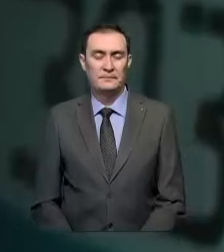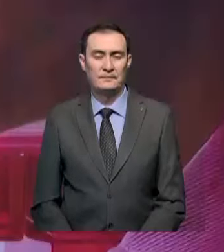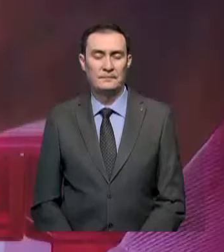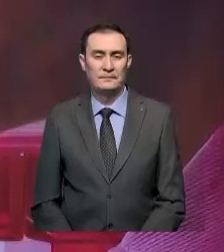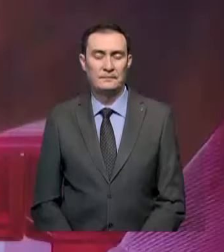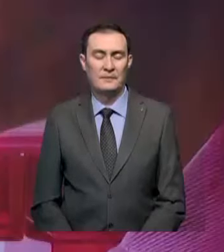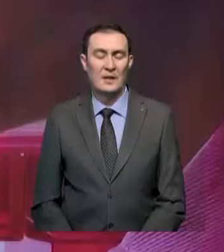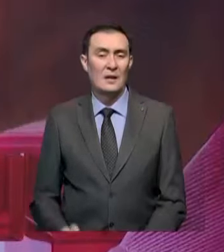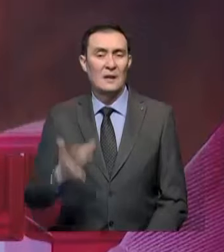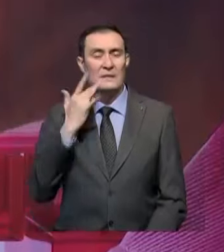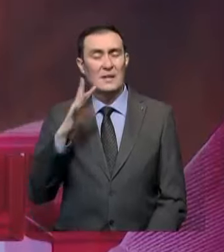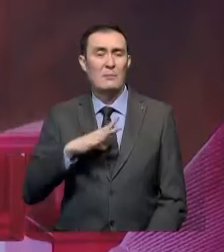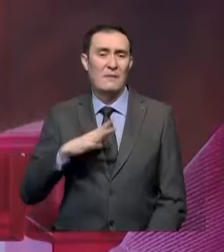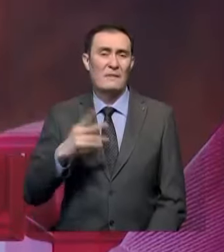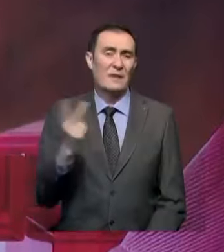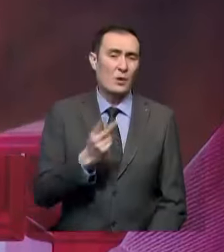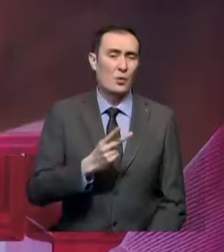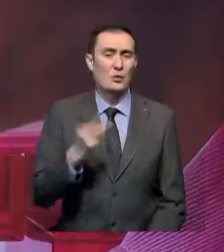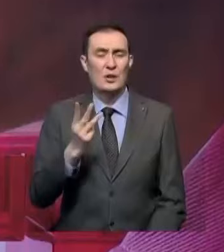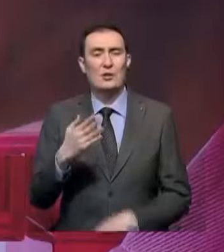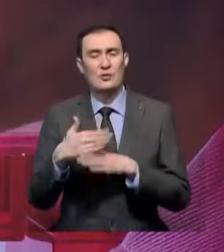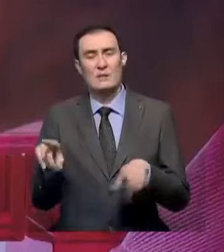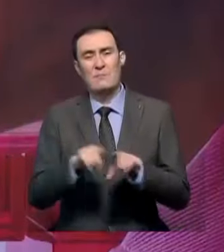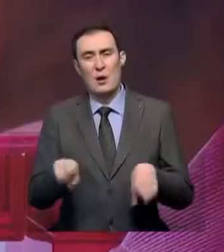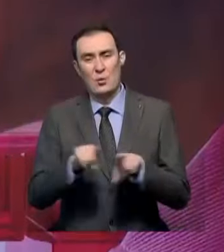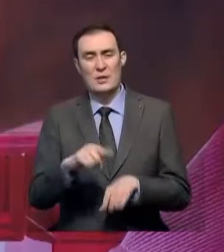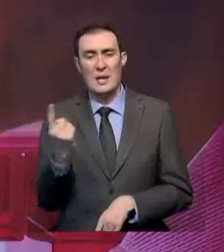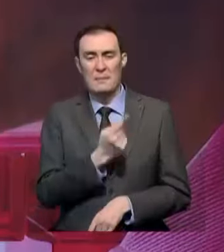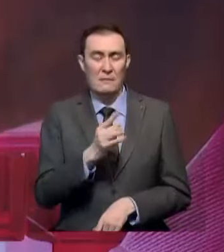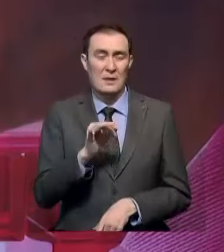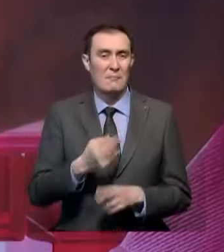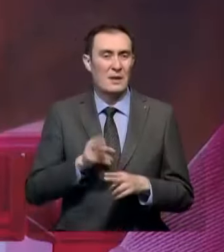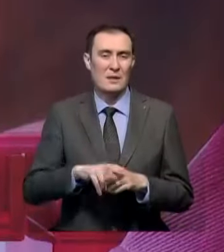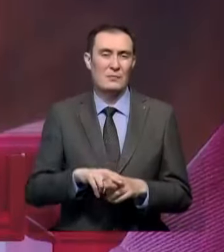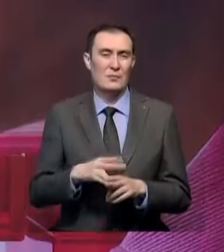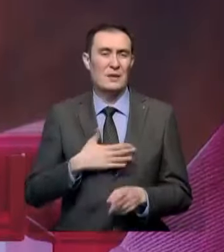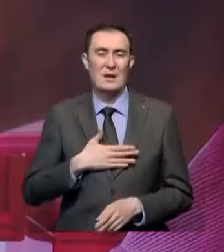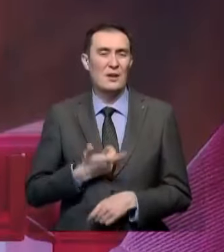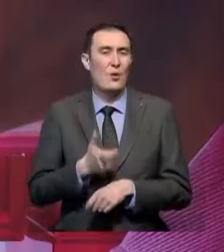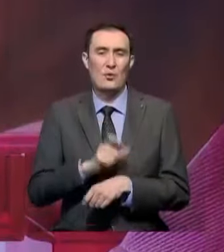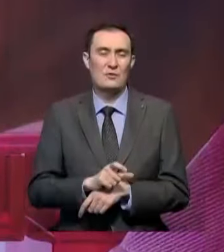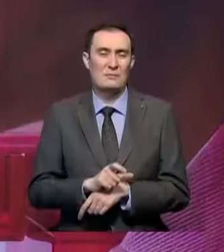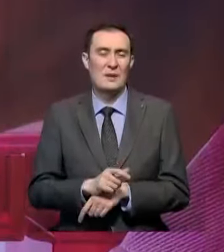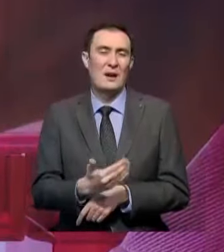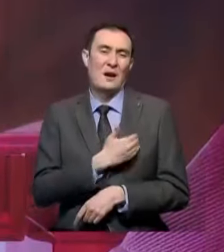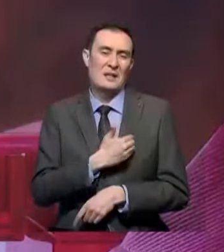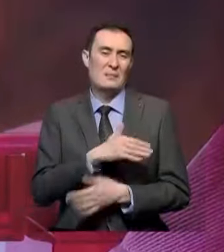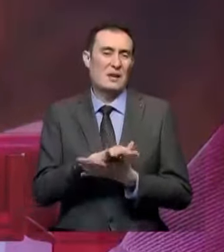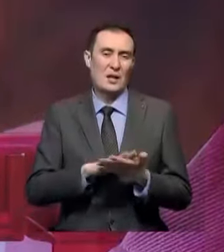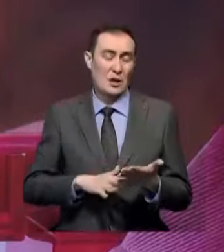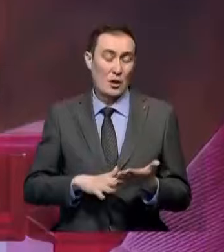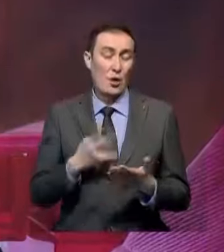посрал. Всегда бывает, что вторые и третьи части бывают похожи на первые. И поэтому я не особо горю желанием продолжения